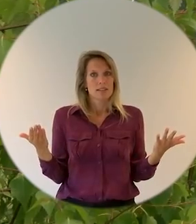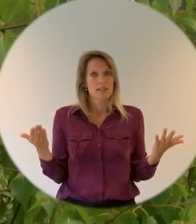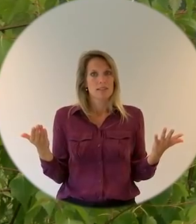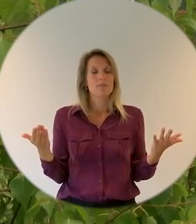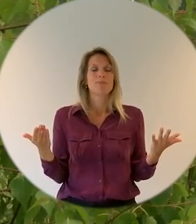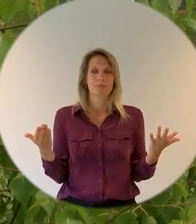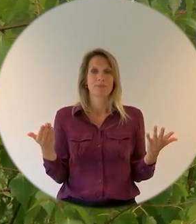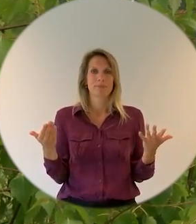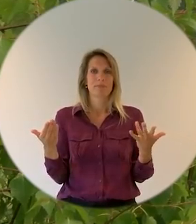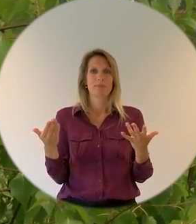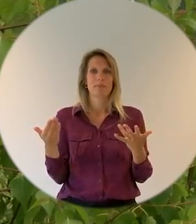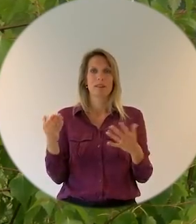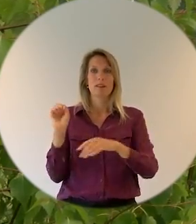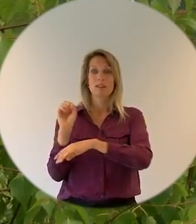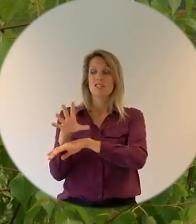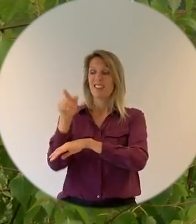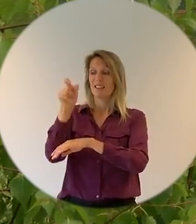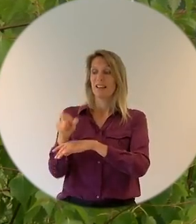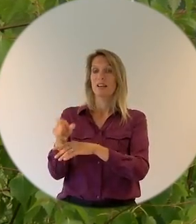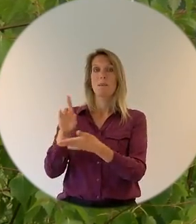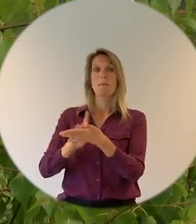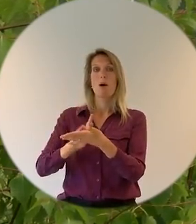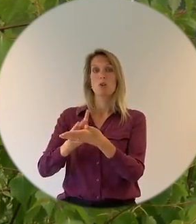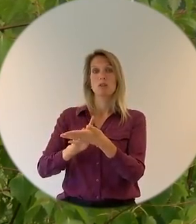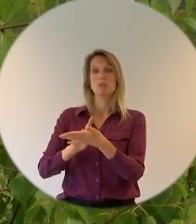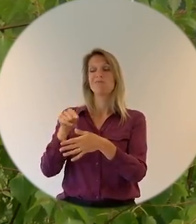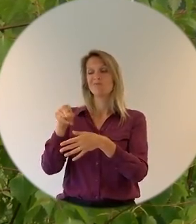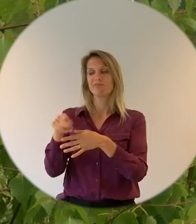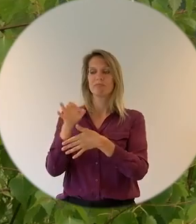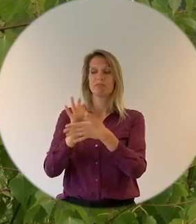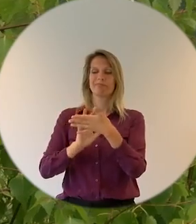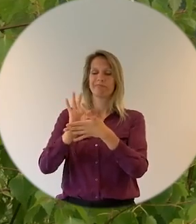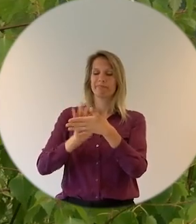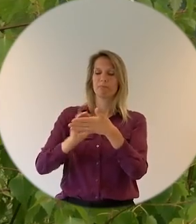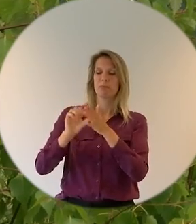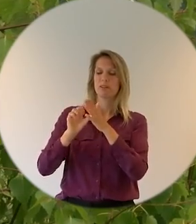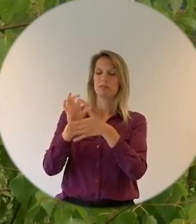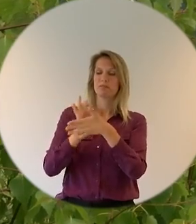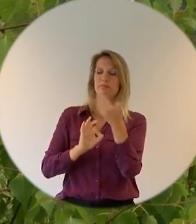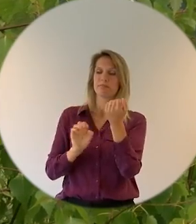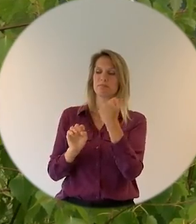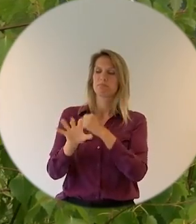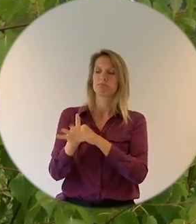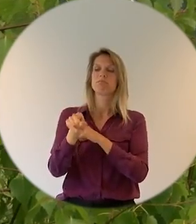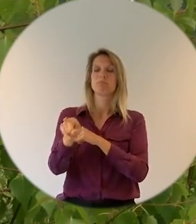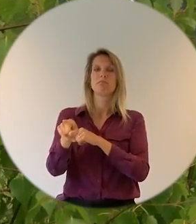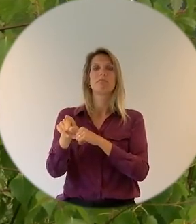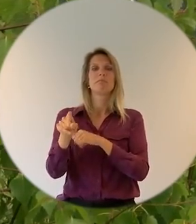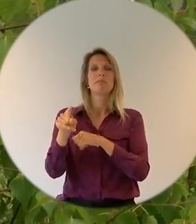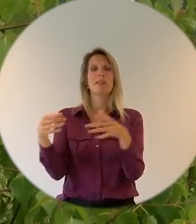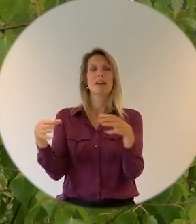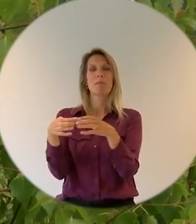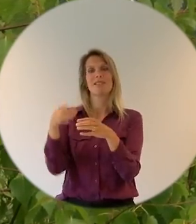De zendeling Paulus schrijft een brief aan de gemeenten in Galatië. Galatië is een